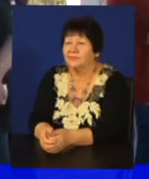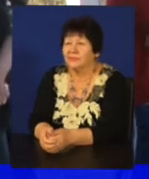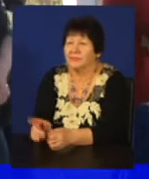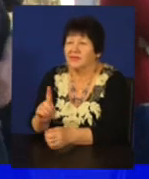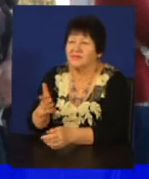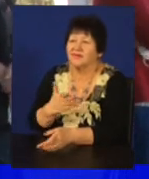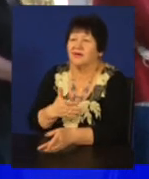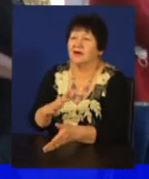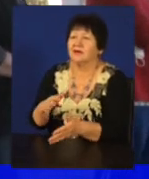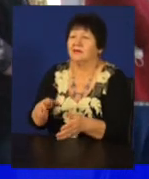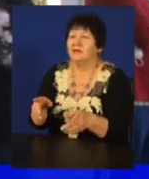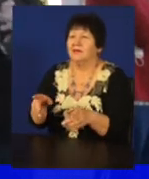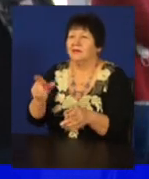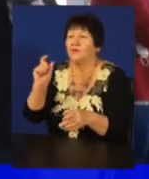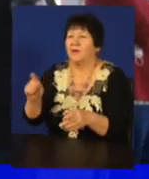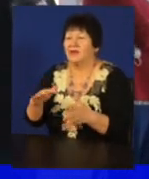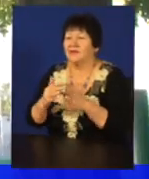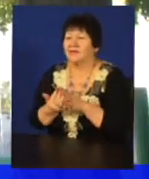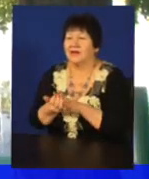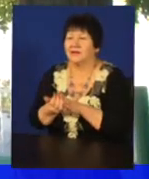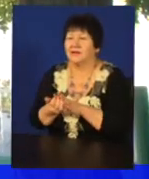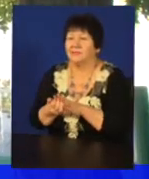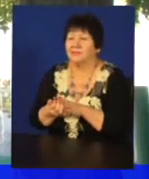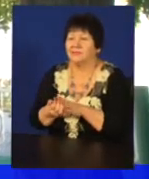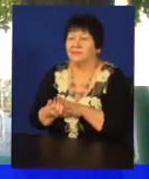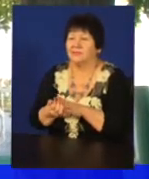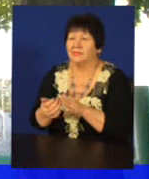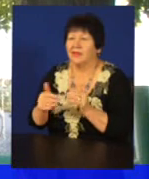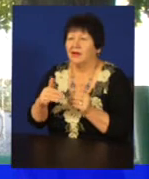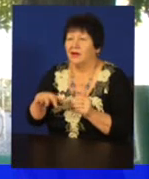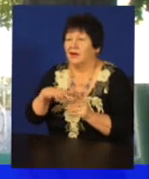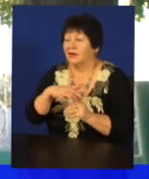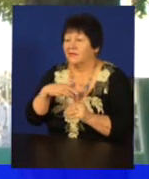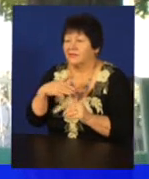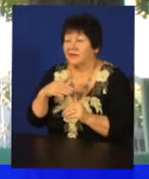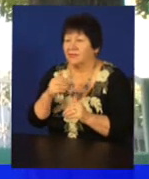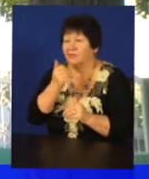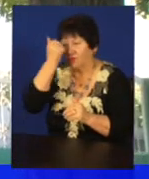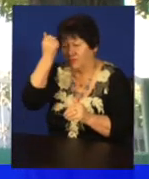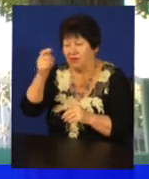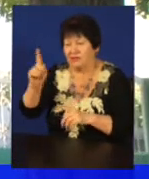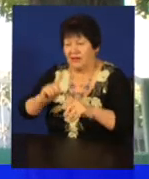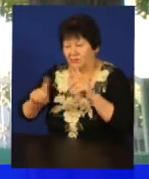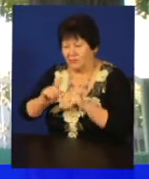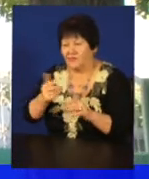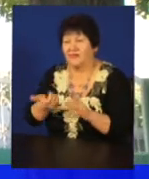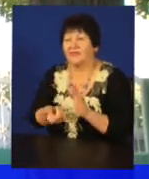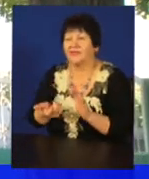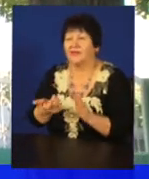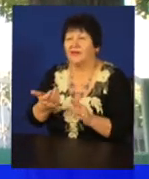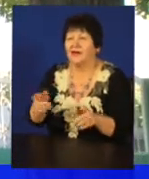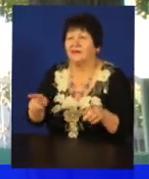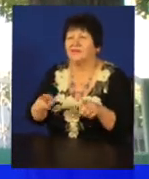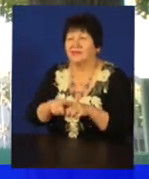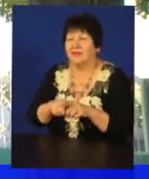Ce fac oamenii din sat cu deșeurile menajere? Noi suntem mulțumiți de adunarea de astăzi și chiar suntem cointeresați într-așa